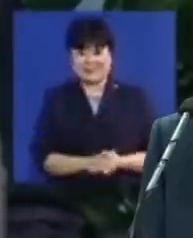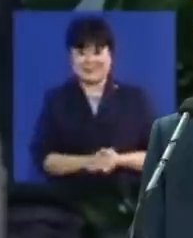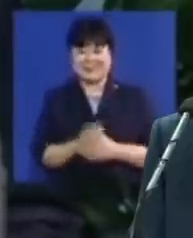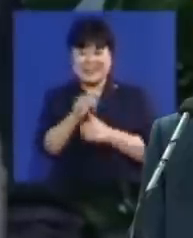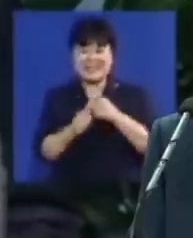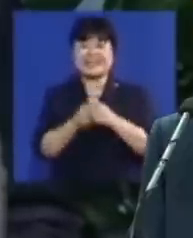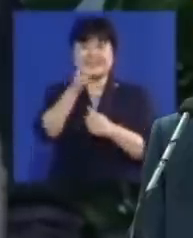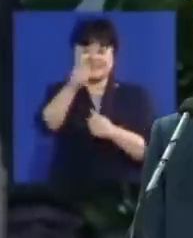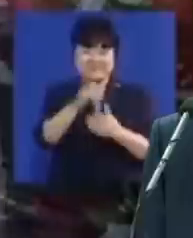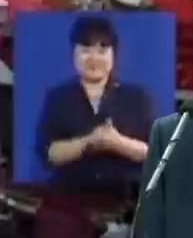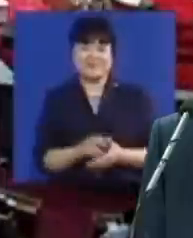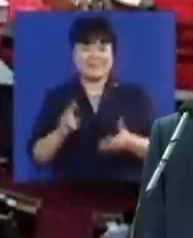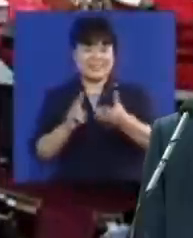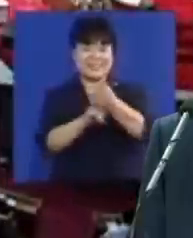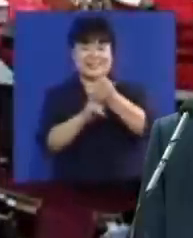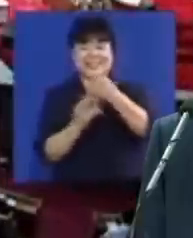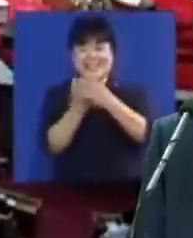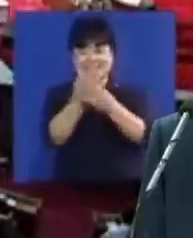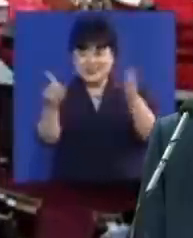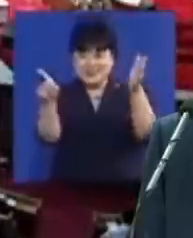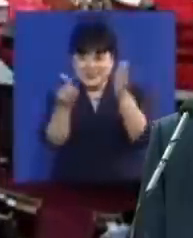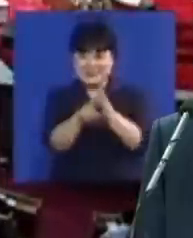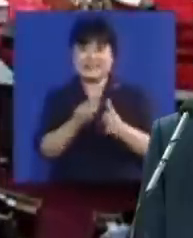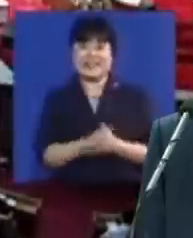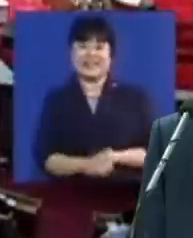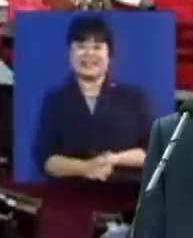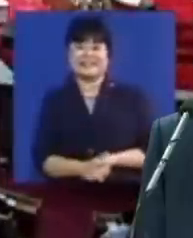하나님 기적이 일어나게 된 것입니다.